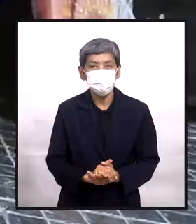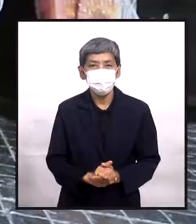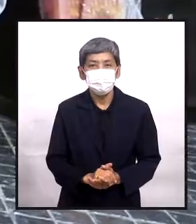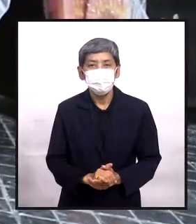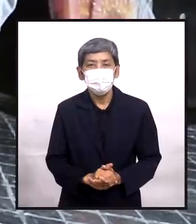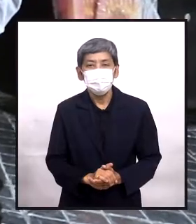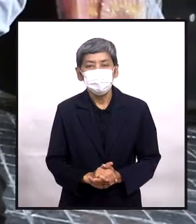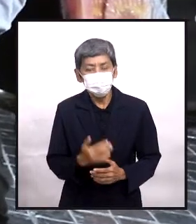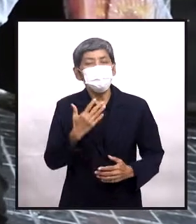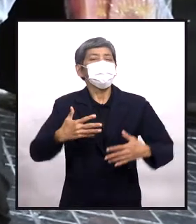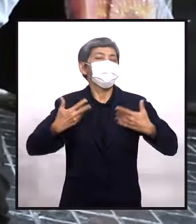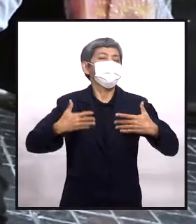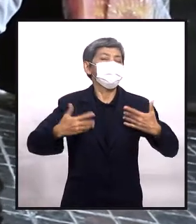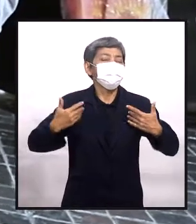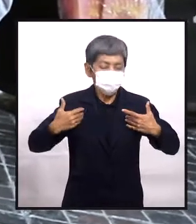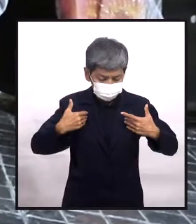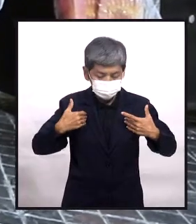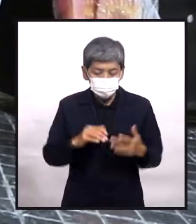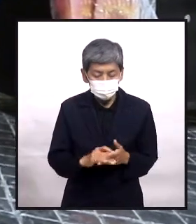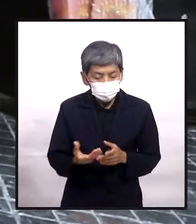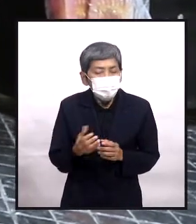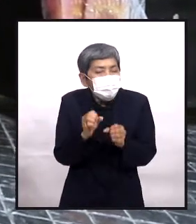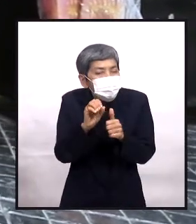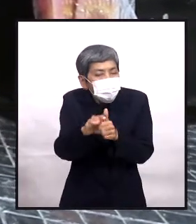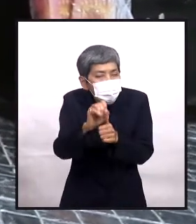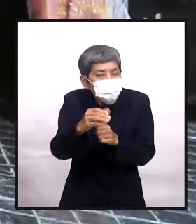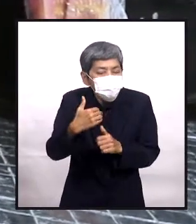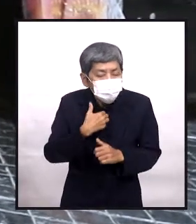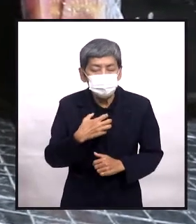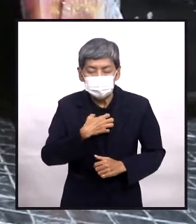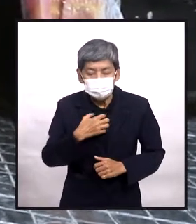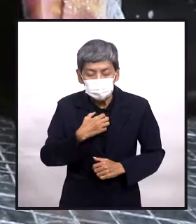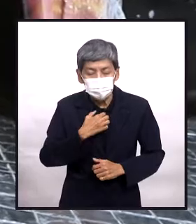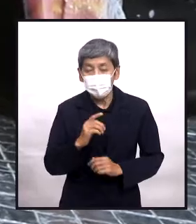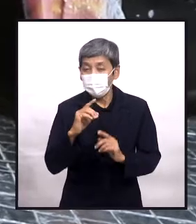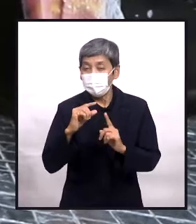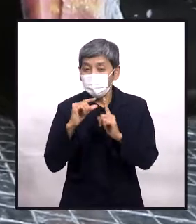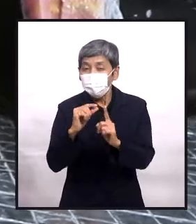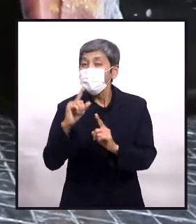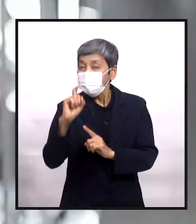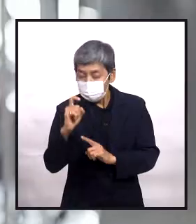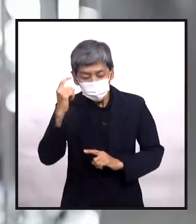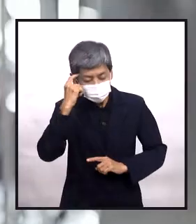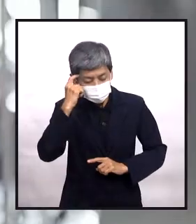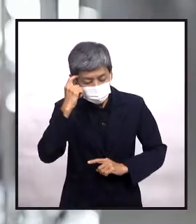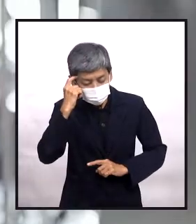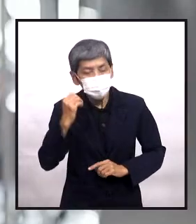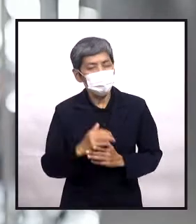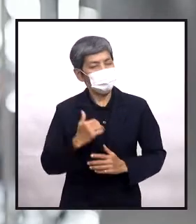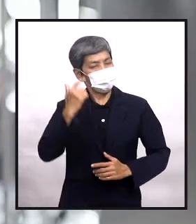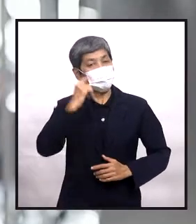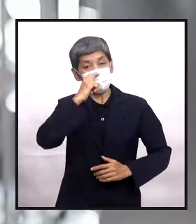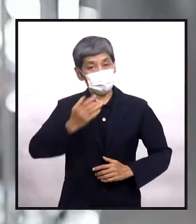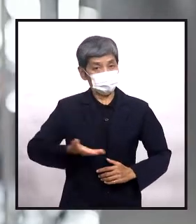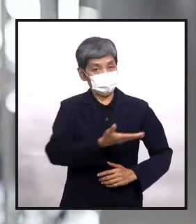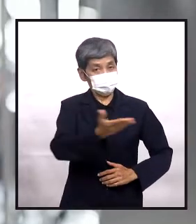ร์มันเหมือนสนุกแต่ว่าไอ้ตัวที่แฝงอยู่ Hidden Agenda เนี่ยเราต้องการให้คำว่าตายเนี่ยมันพูดเคยกับเด็กแล้วก็อยากจะท้าท